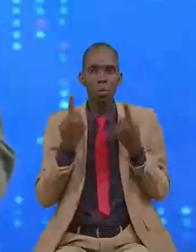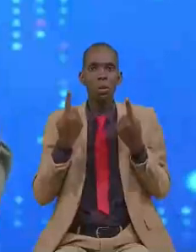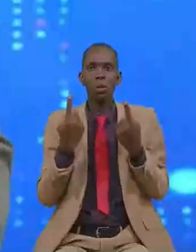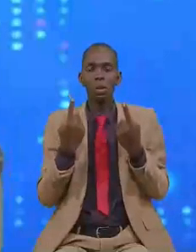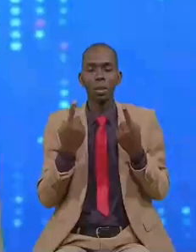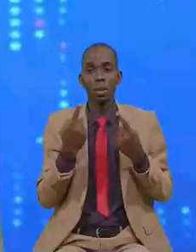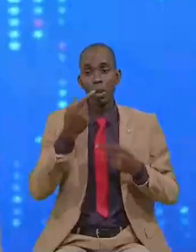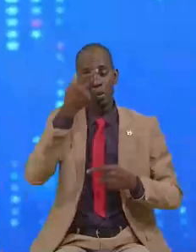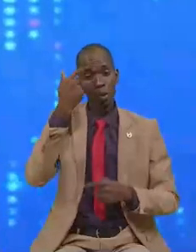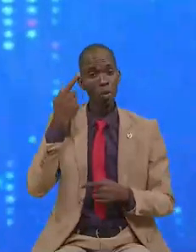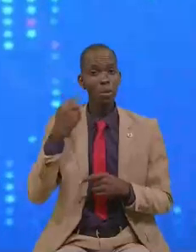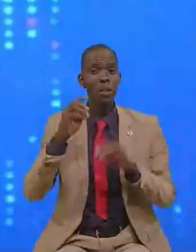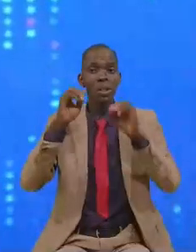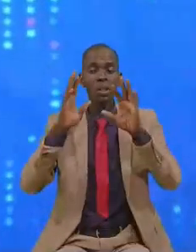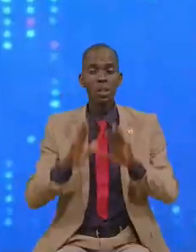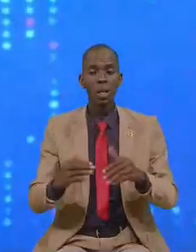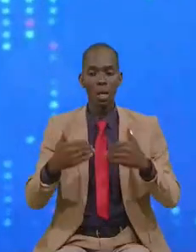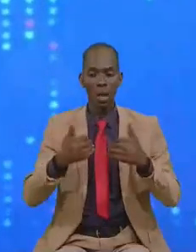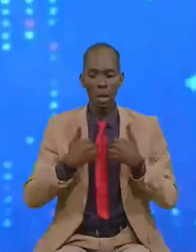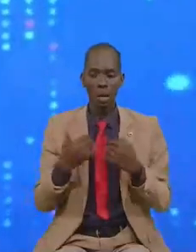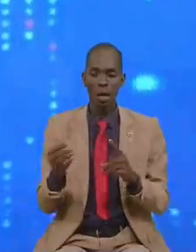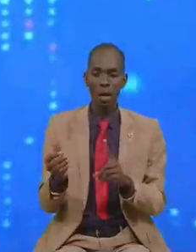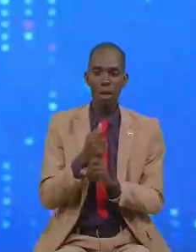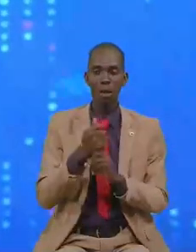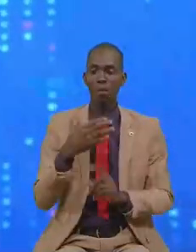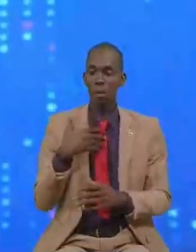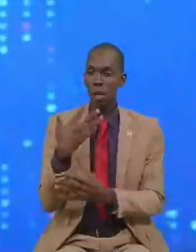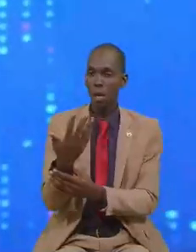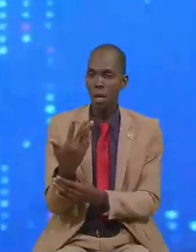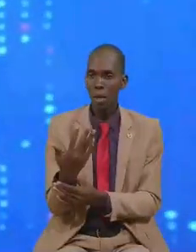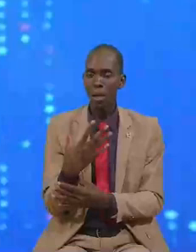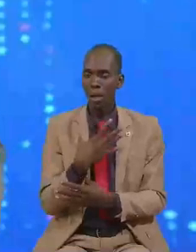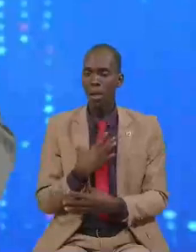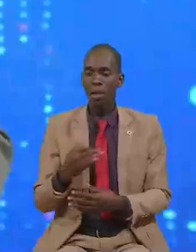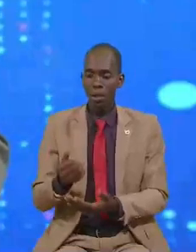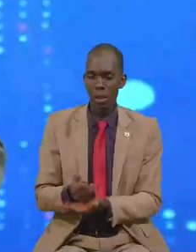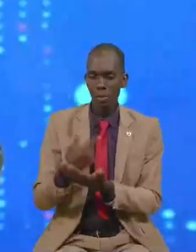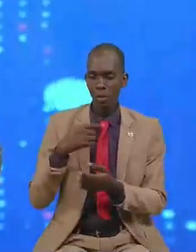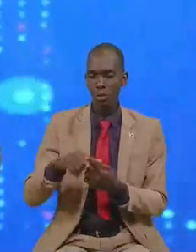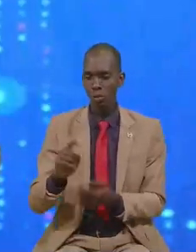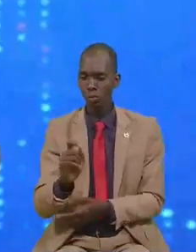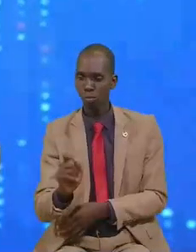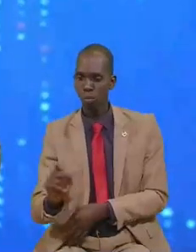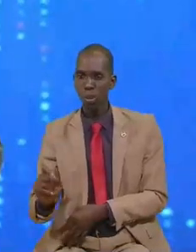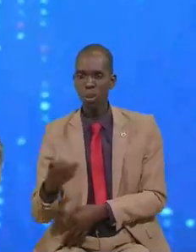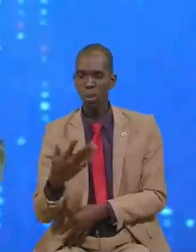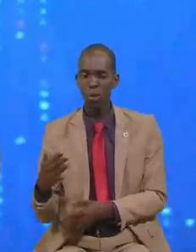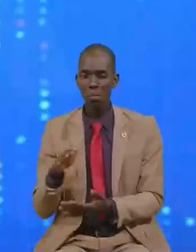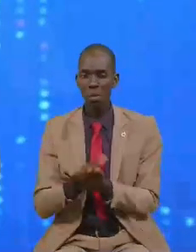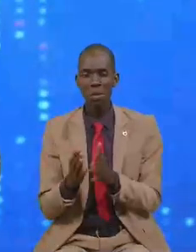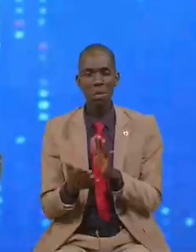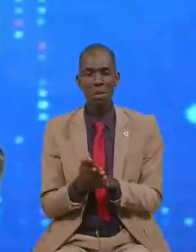Parce que le maître avait tenu ma main et il avait écrit ces choses. Cela est entré en moi. Et j'ai